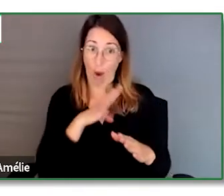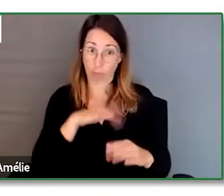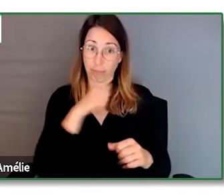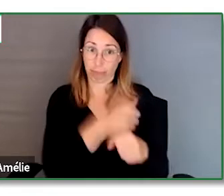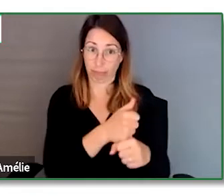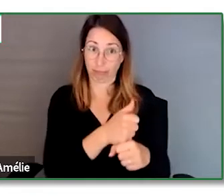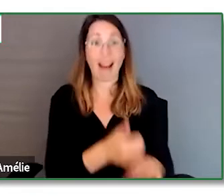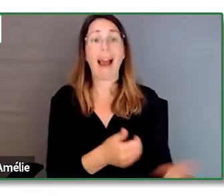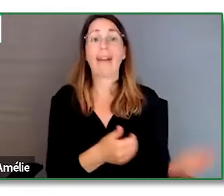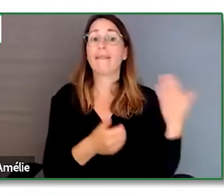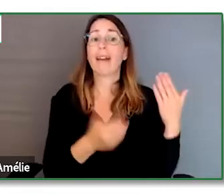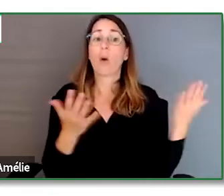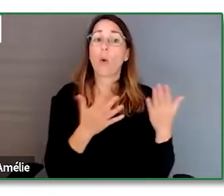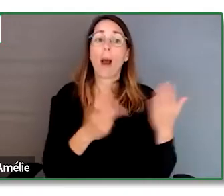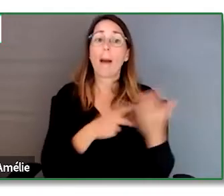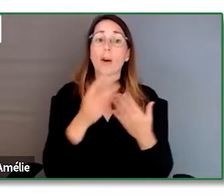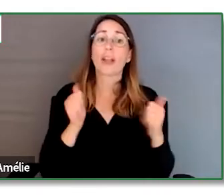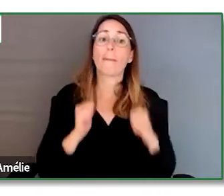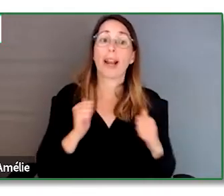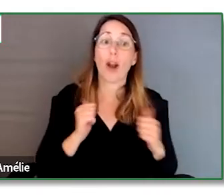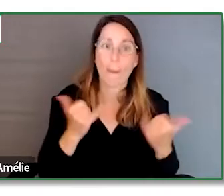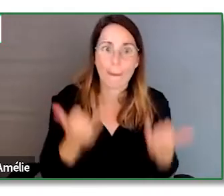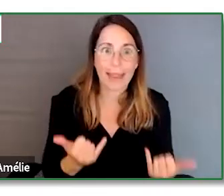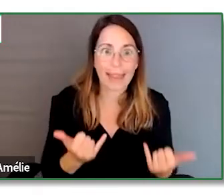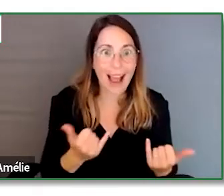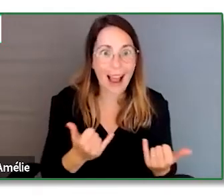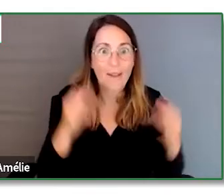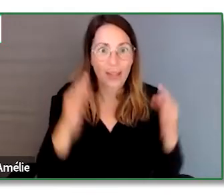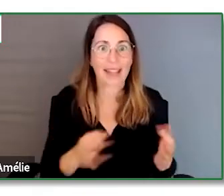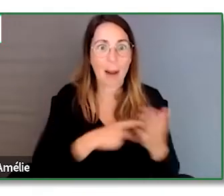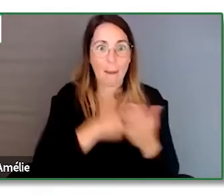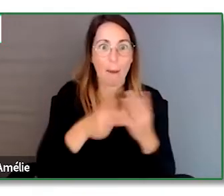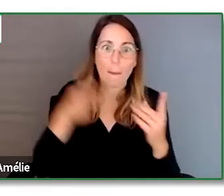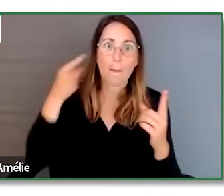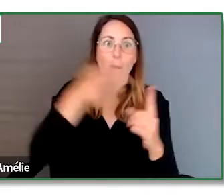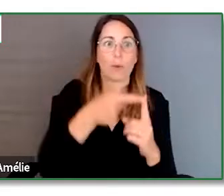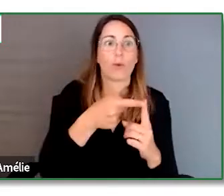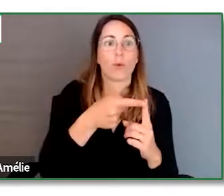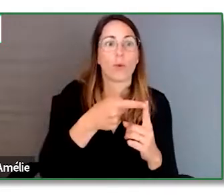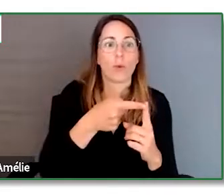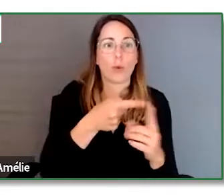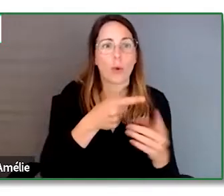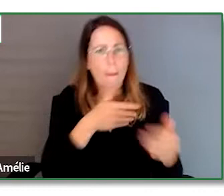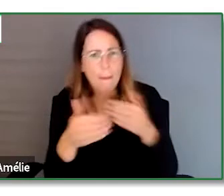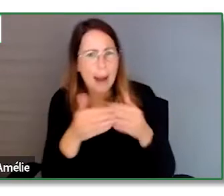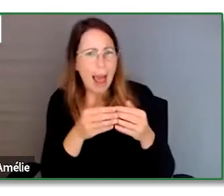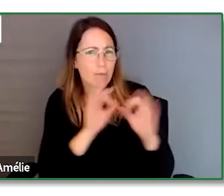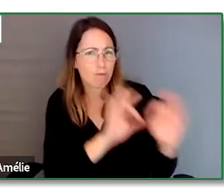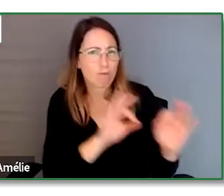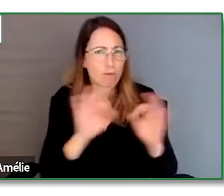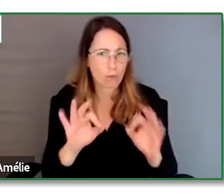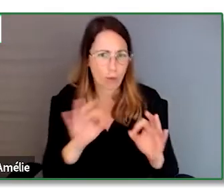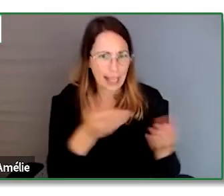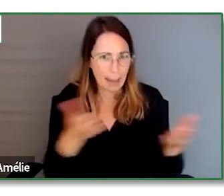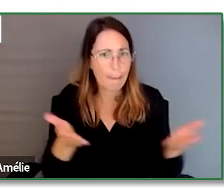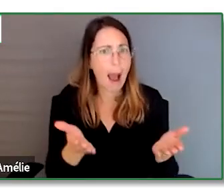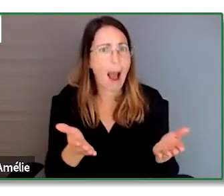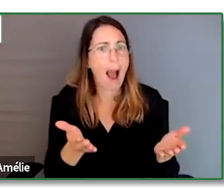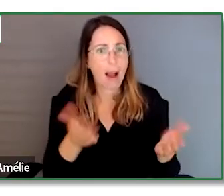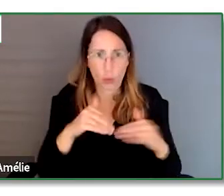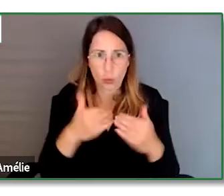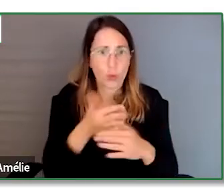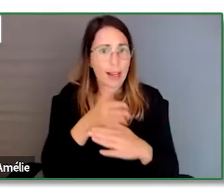un programme qui vise à mettre sur place des équipements, avoir des équipements accessibles tels que les fauteuils roulants,